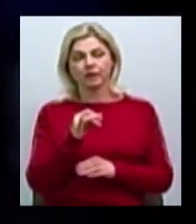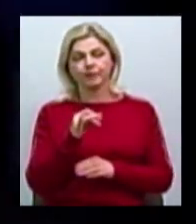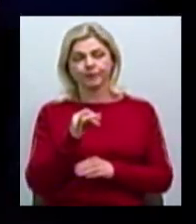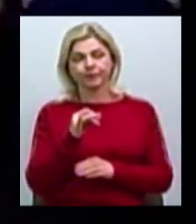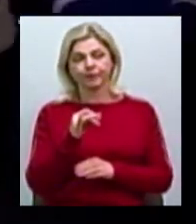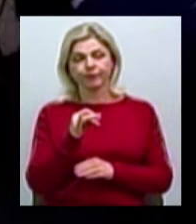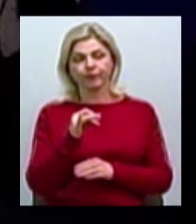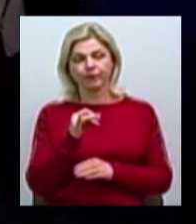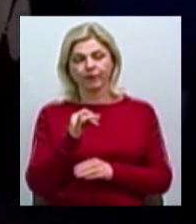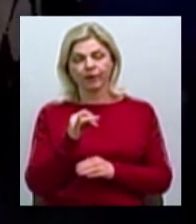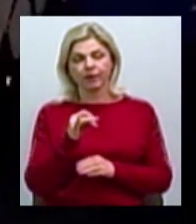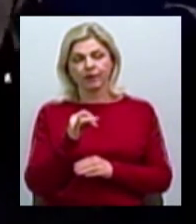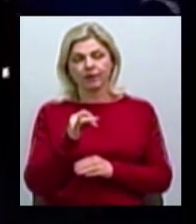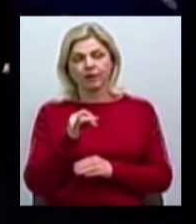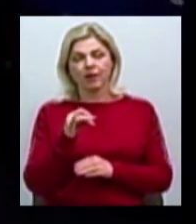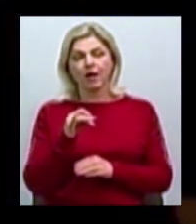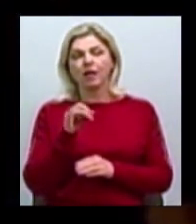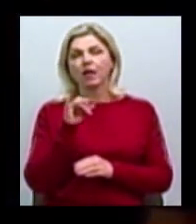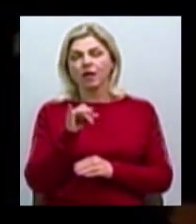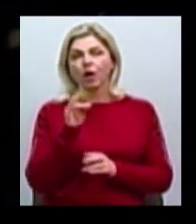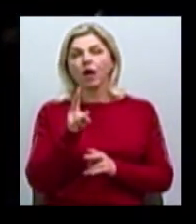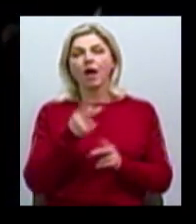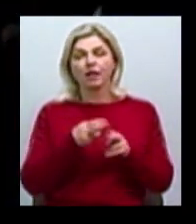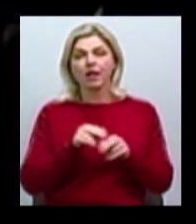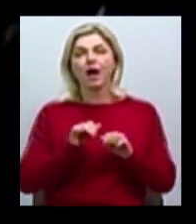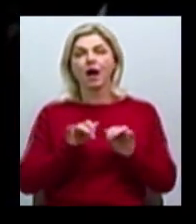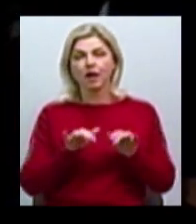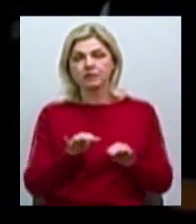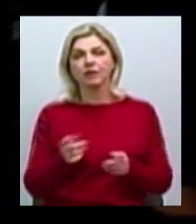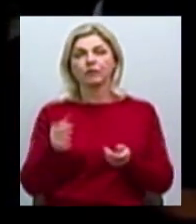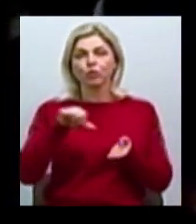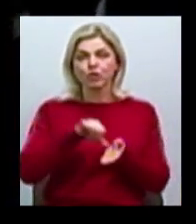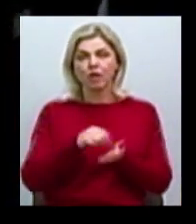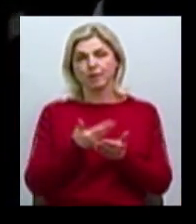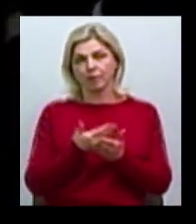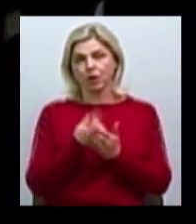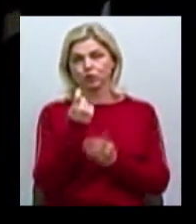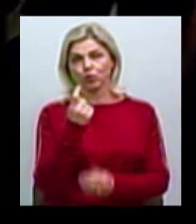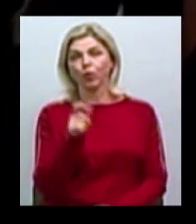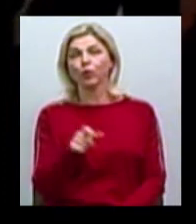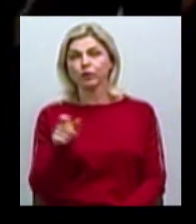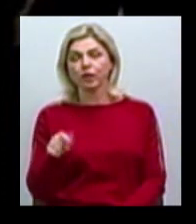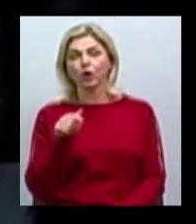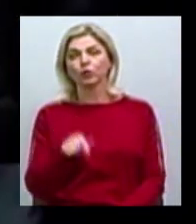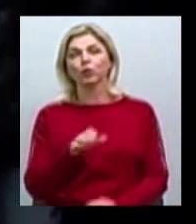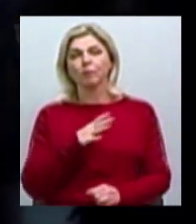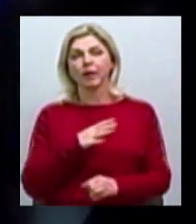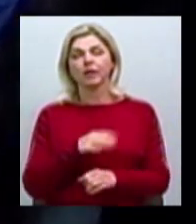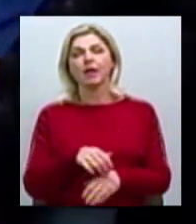сектору превентивної комунікації Михайла Морозова, до акції долучилися близько 100 людей. Тут же відбувся мітинг.